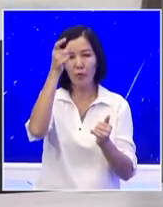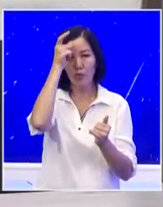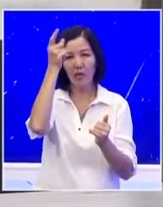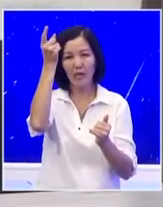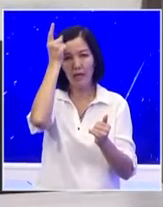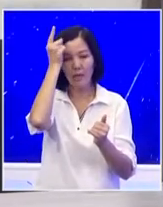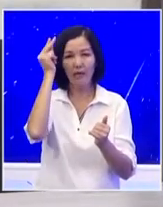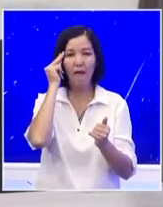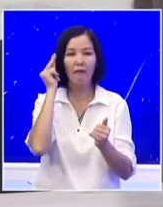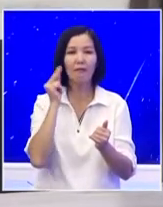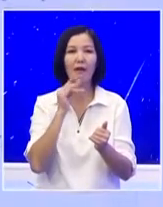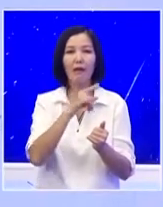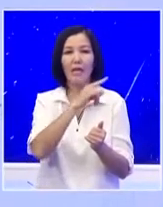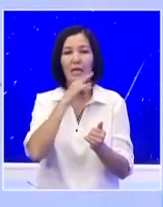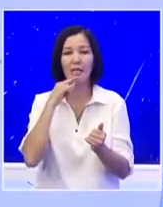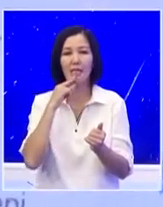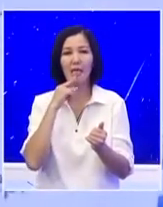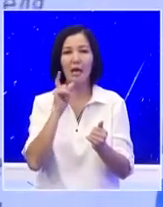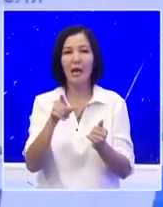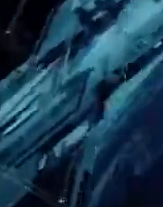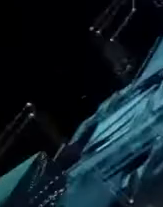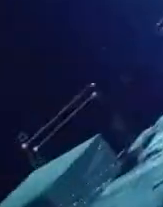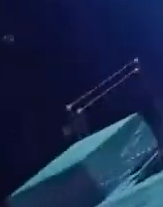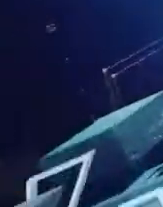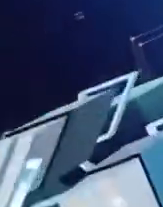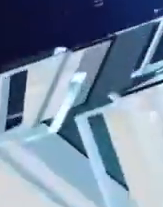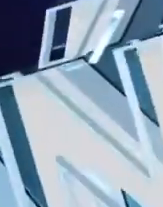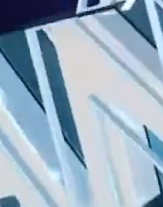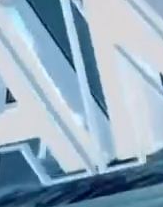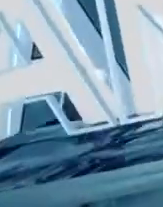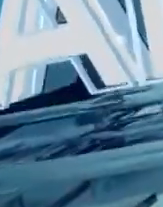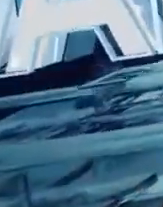Германия, Қытай, Ресей сынды мемлекет өкілдері бар.